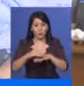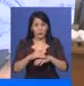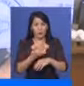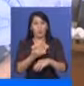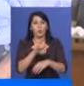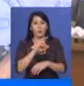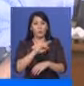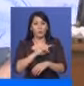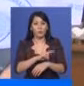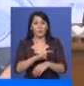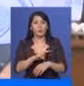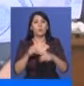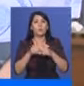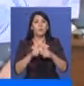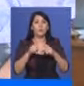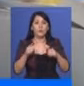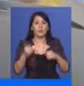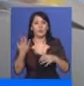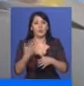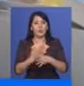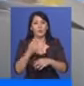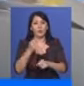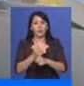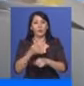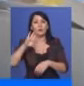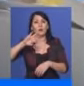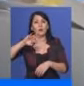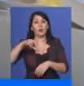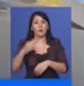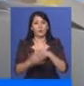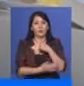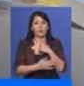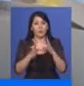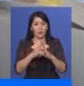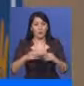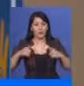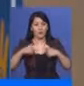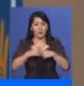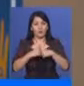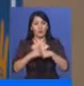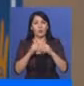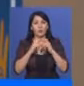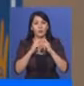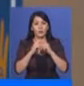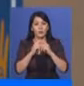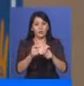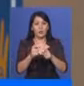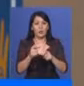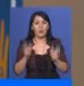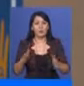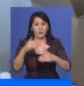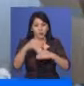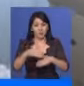қайырымды істің өтуіне мұрындық болып, өздері жасайтын тауарды әлеуметтік аз қамтылған отбасыларға үлестіруге бел буды.